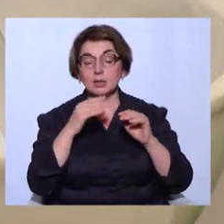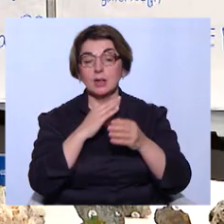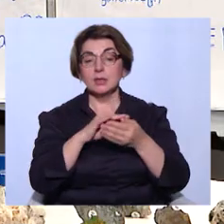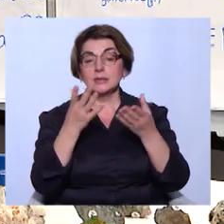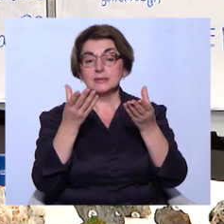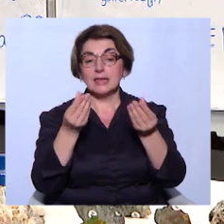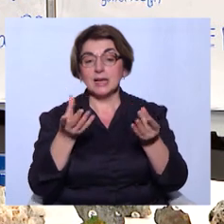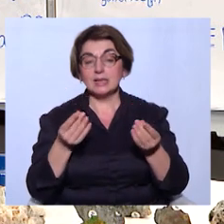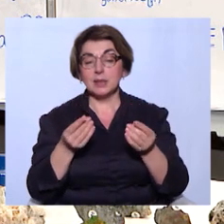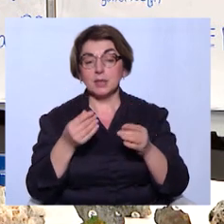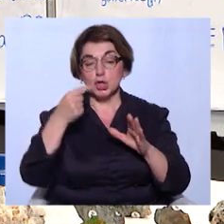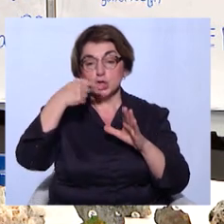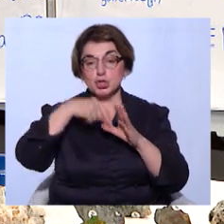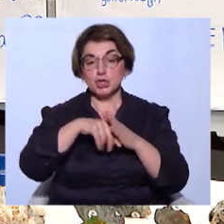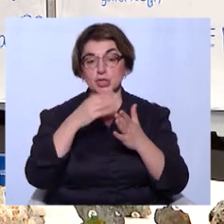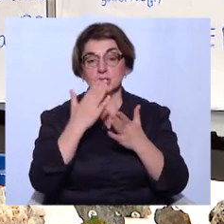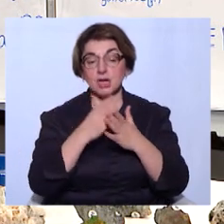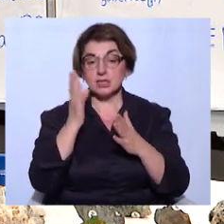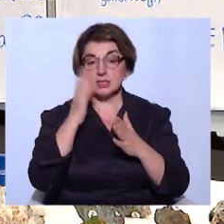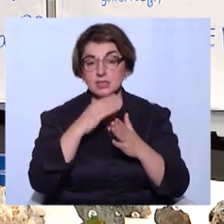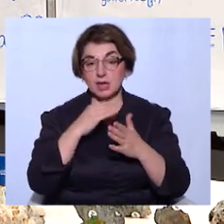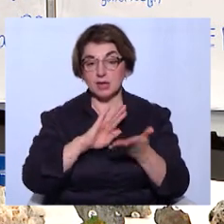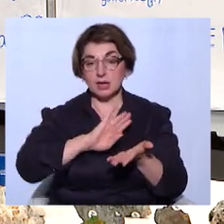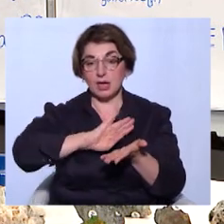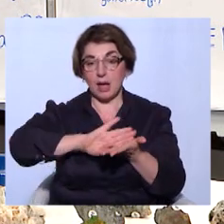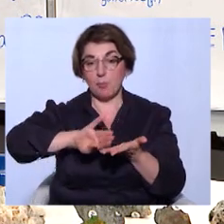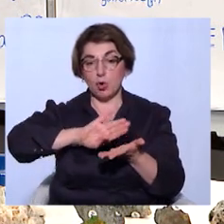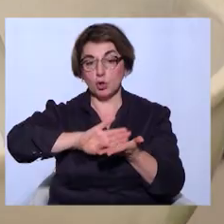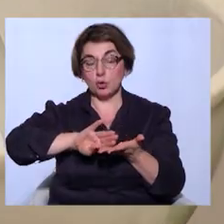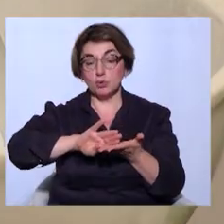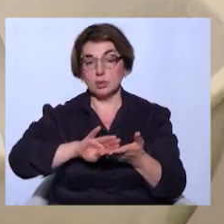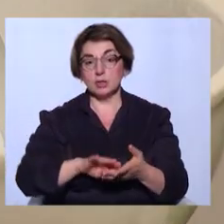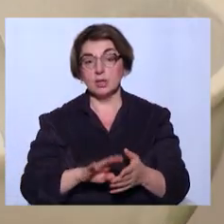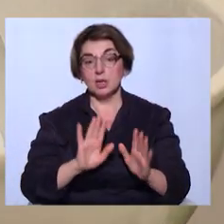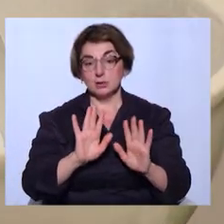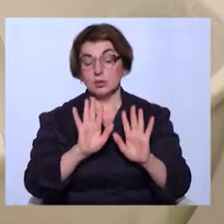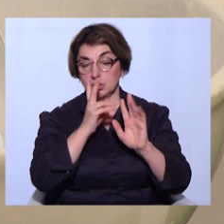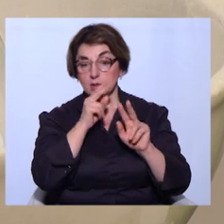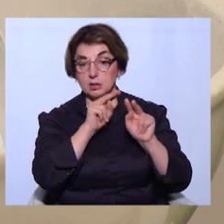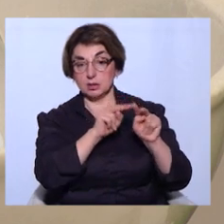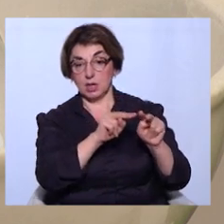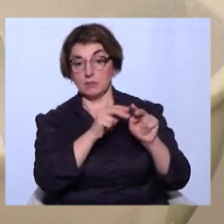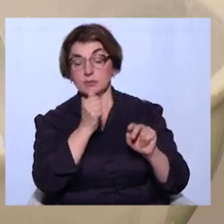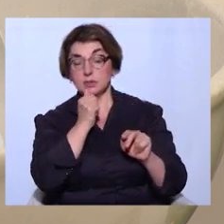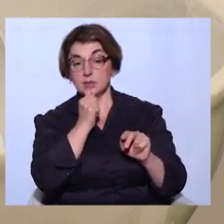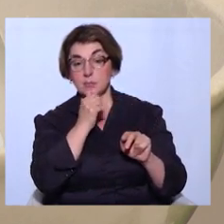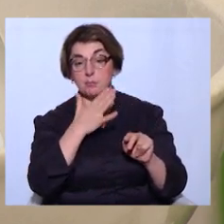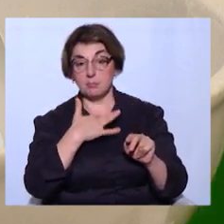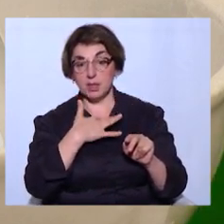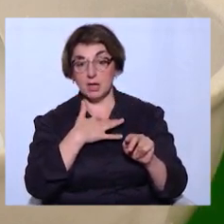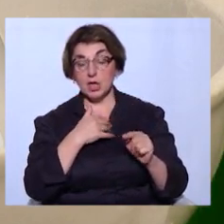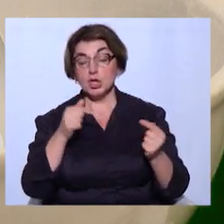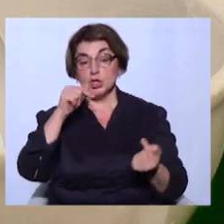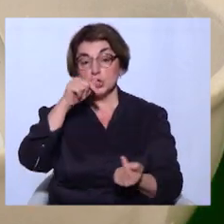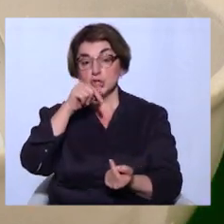ესე იგი შიგნით არსებული წყალი გამოგვეყო და თქვენ დააკვირდით ექსპერიმენტს, მე